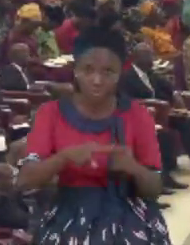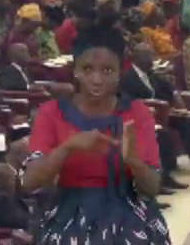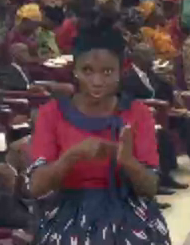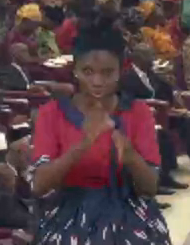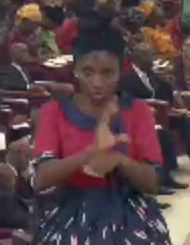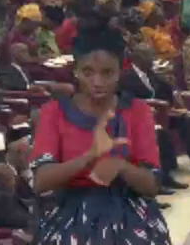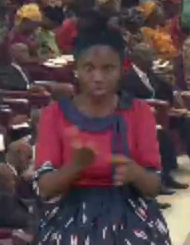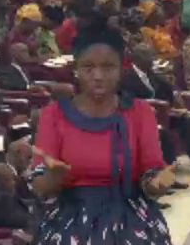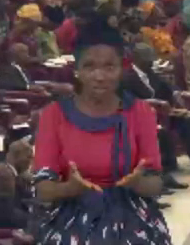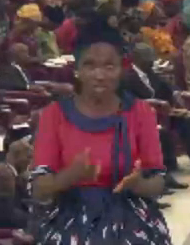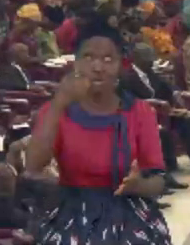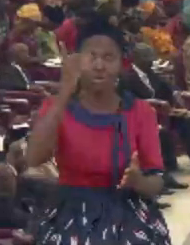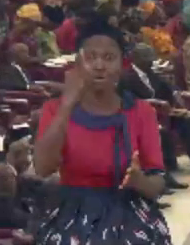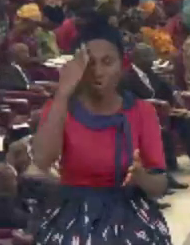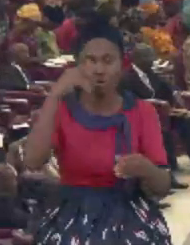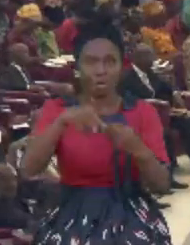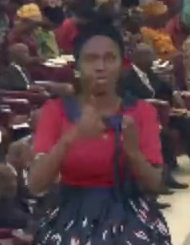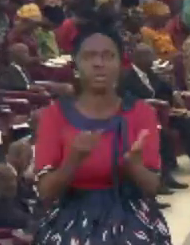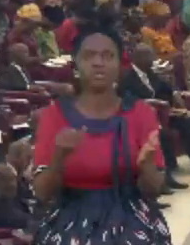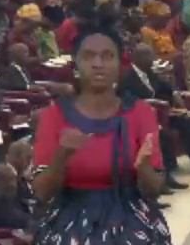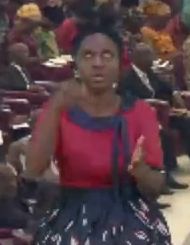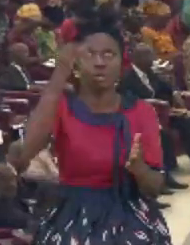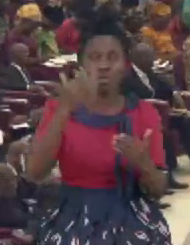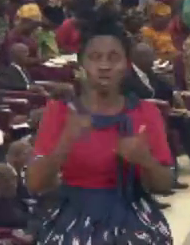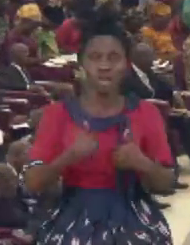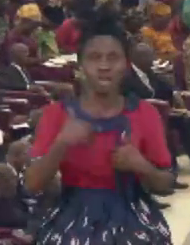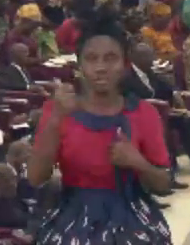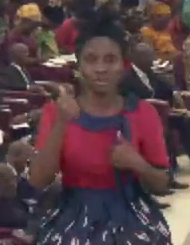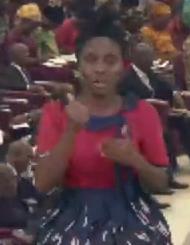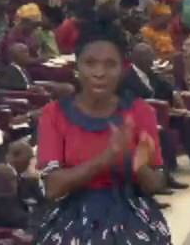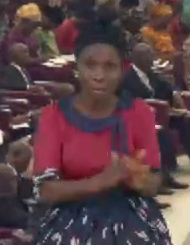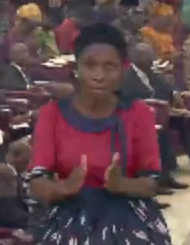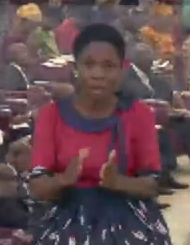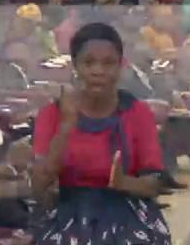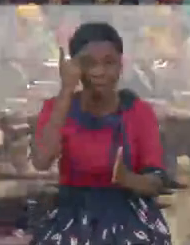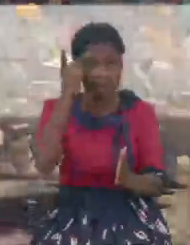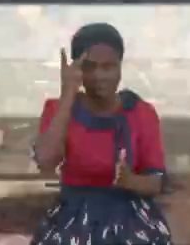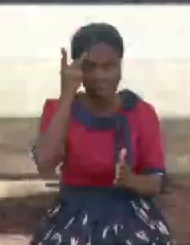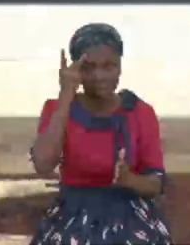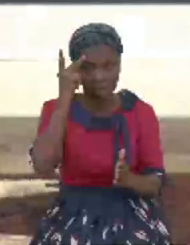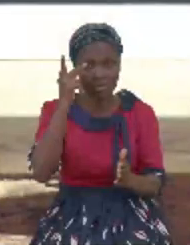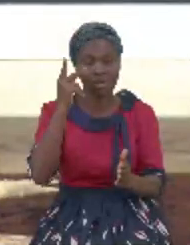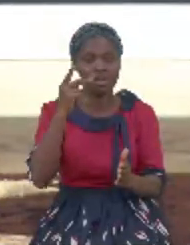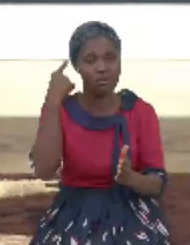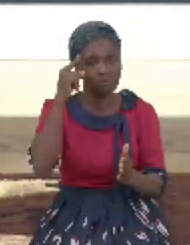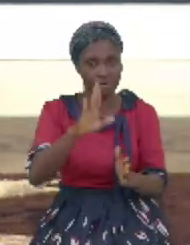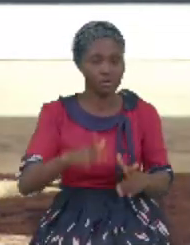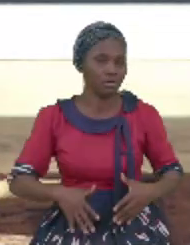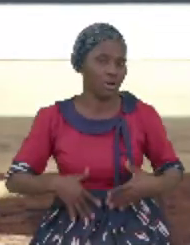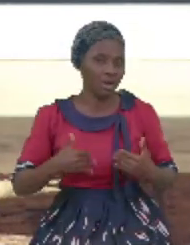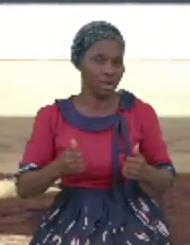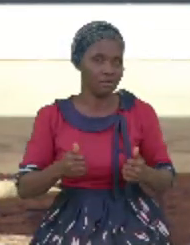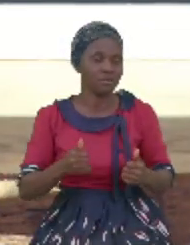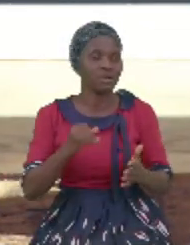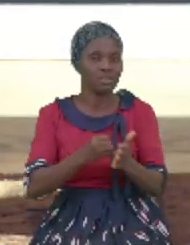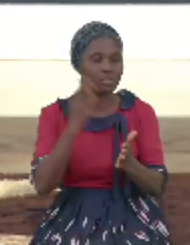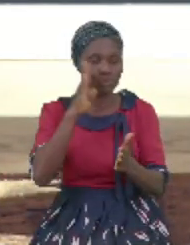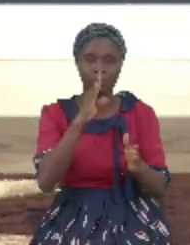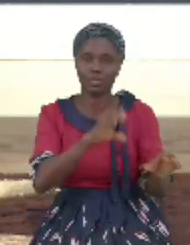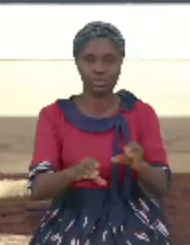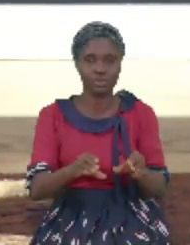Dieu savait cela. Alors Dieu a un projet, un plan, un projet pour vous sur votre vie. Ce sera fait.